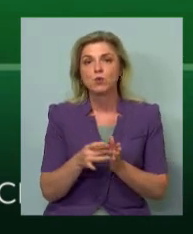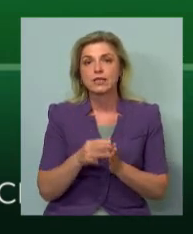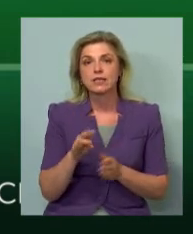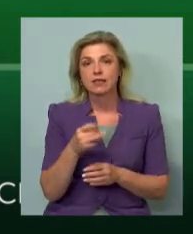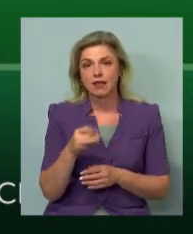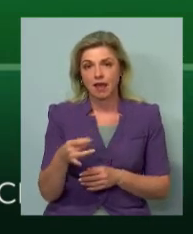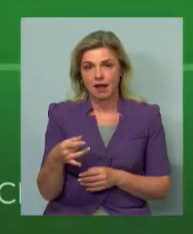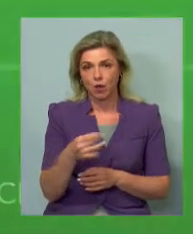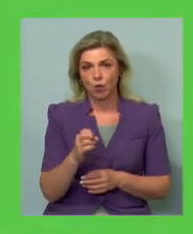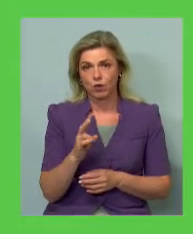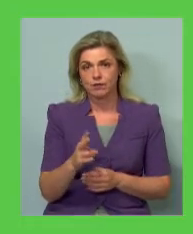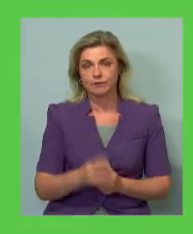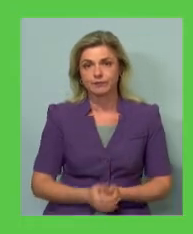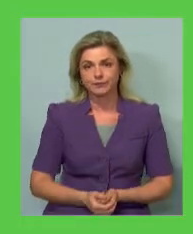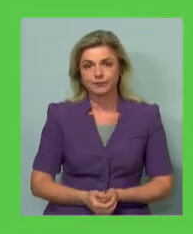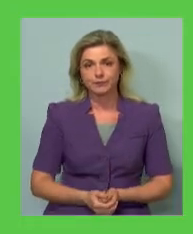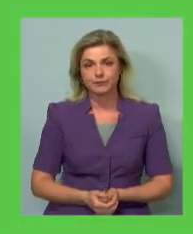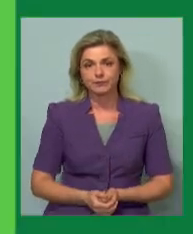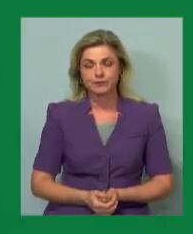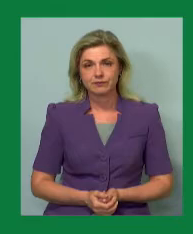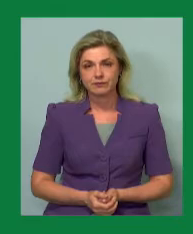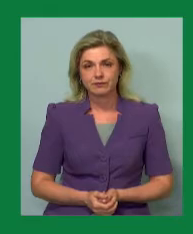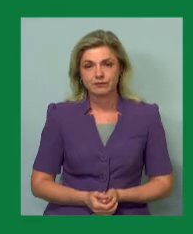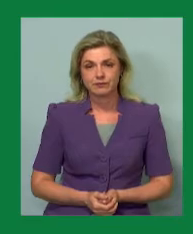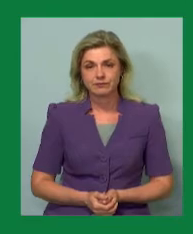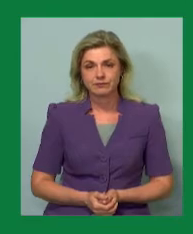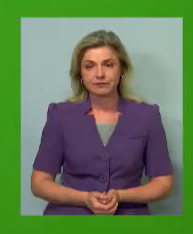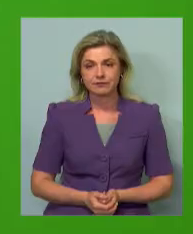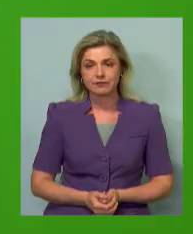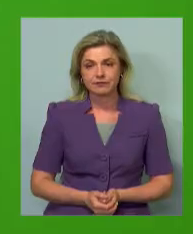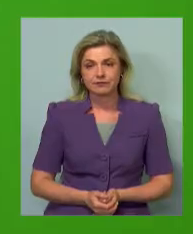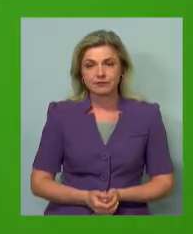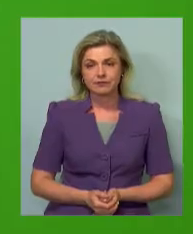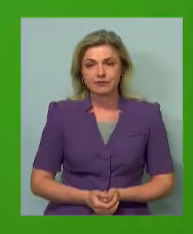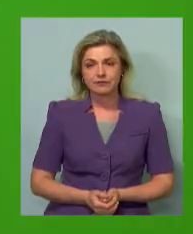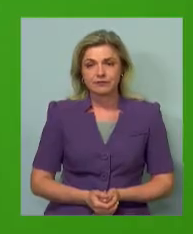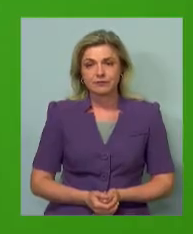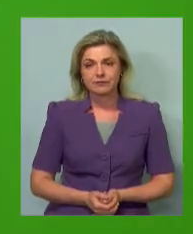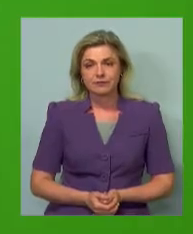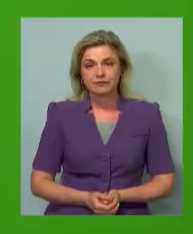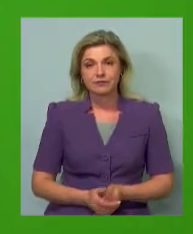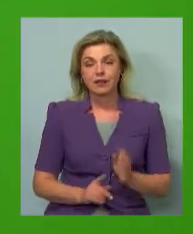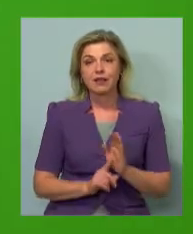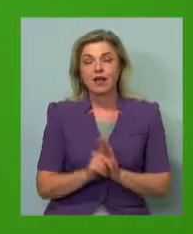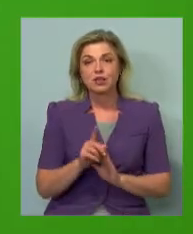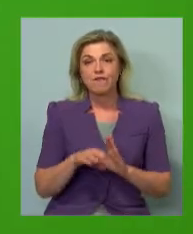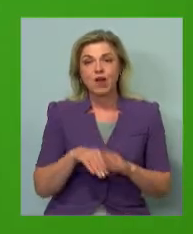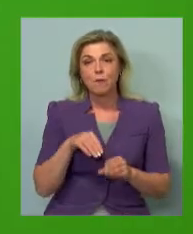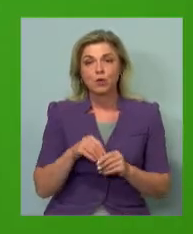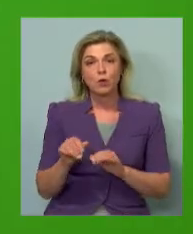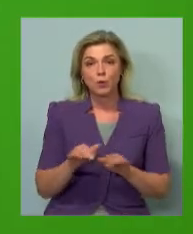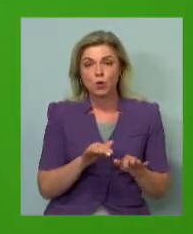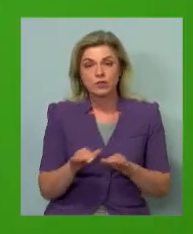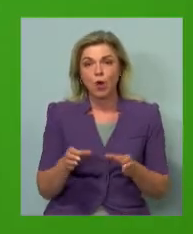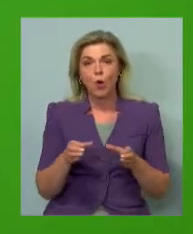району. – На початку виборчого процесу